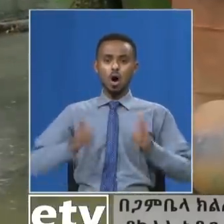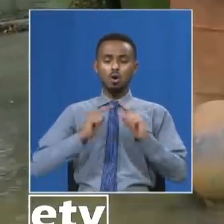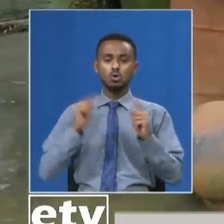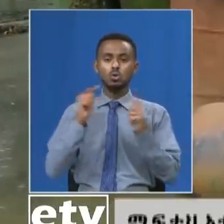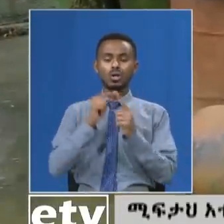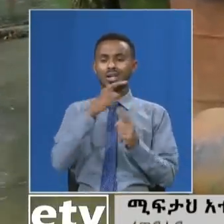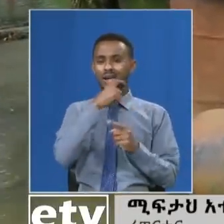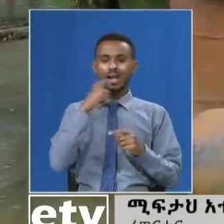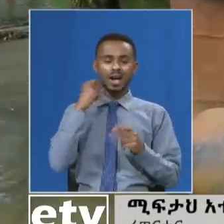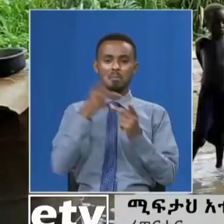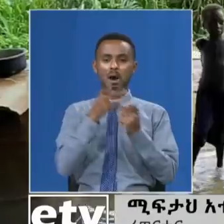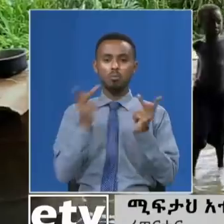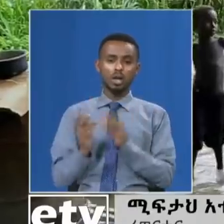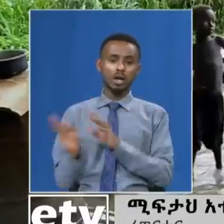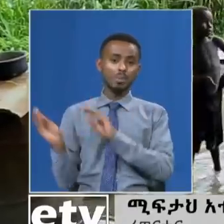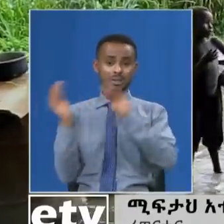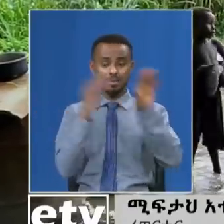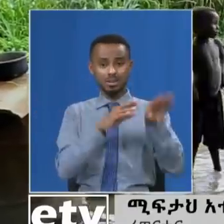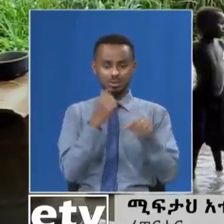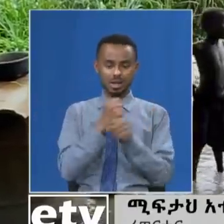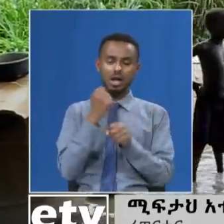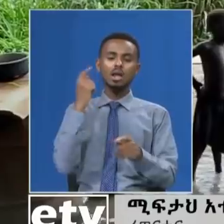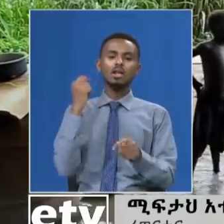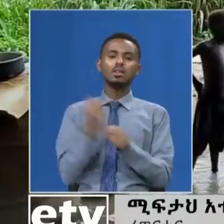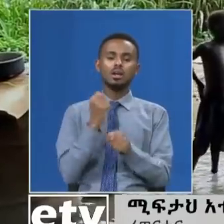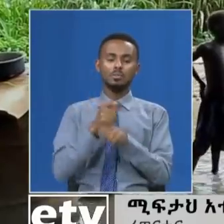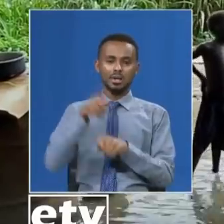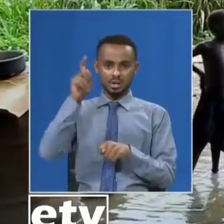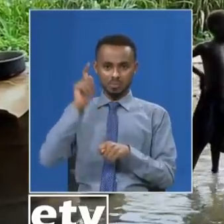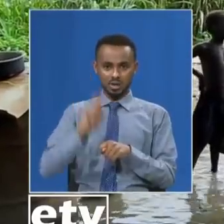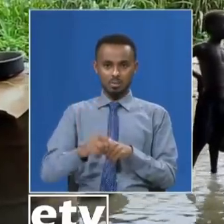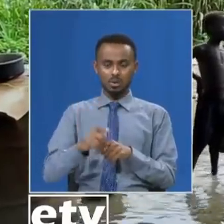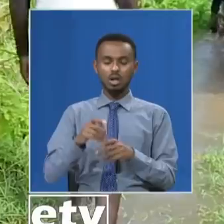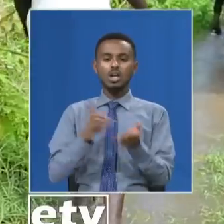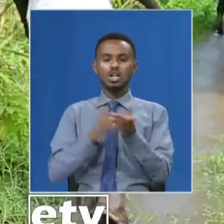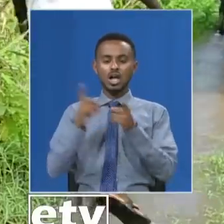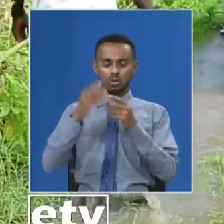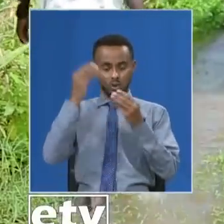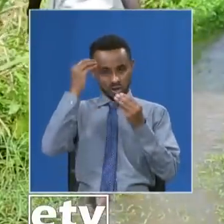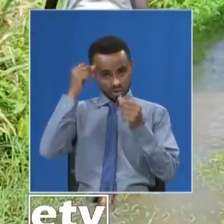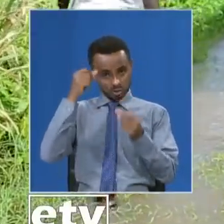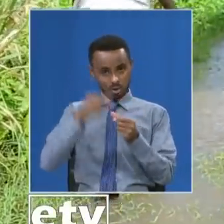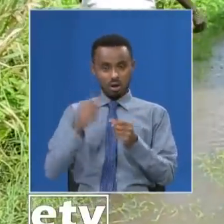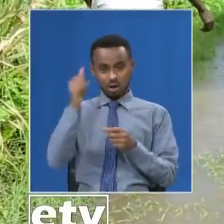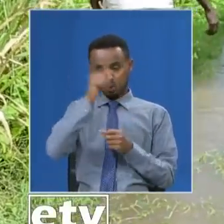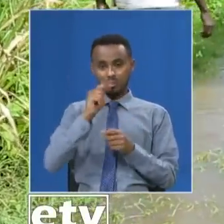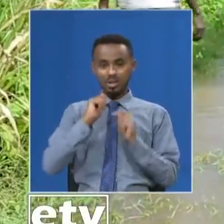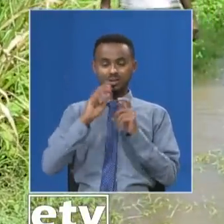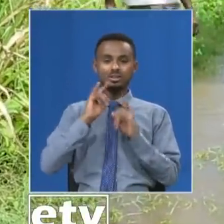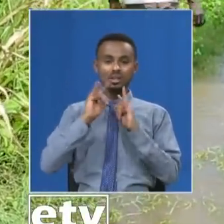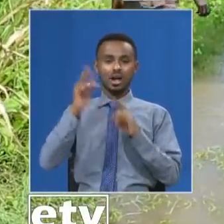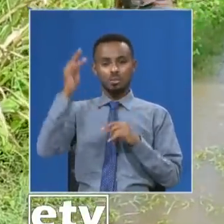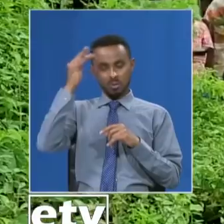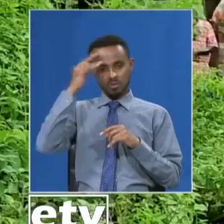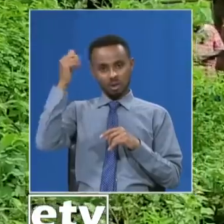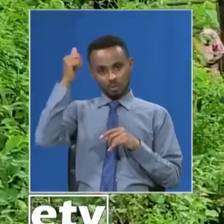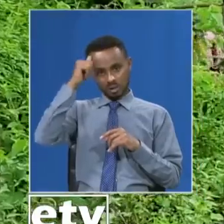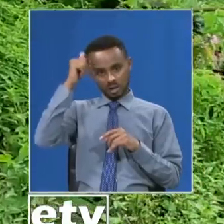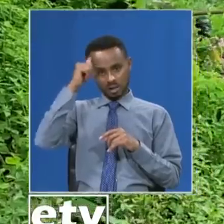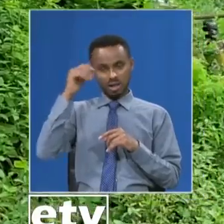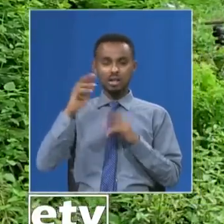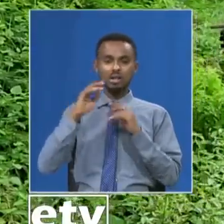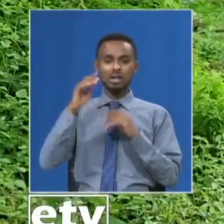ወደ ደረቃማ ስፍራዎች የማሰባሰብ ስራ ሊተገበር እንደሚገባም ዳይሬክተሩ አሳስበዋል። ለኢቲቪ ዜና ሚፍታህ አብዱል ቃድር